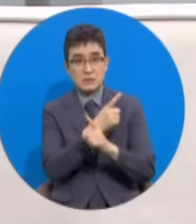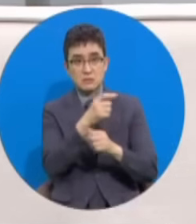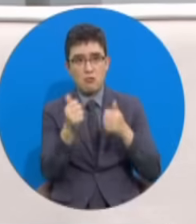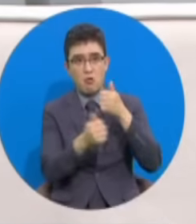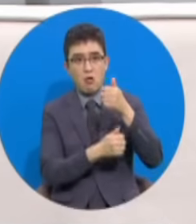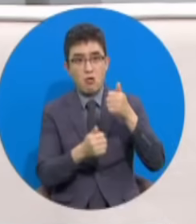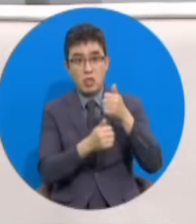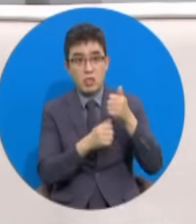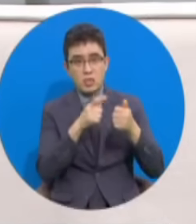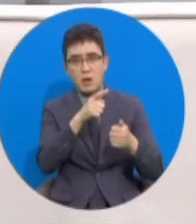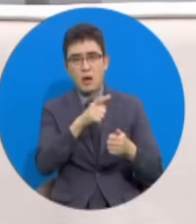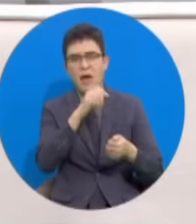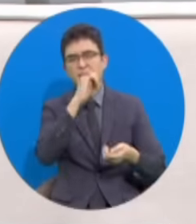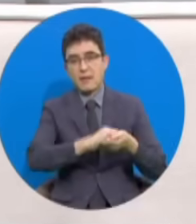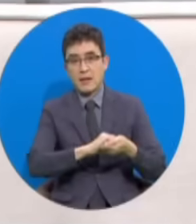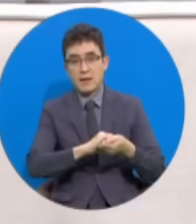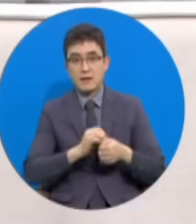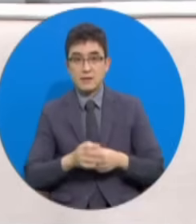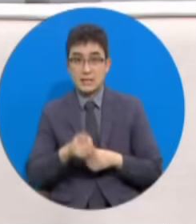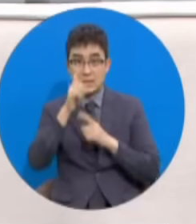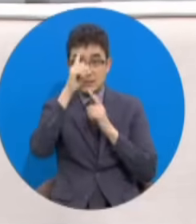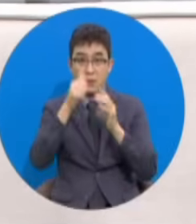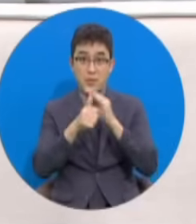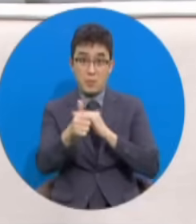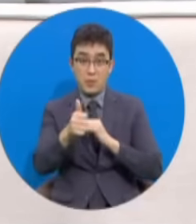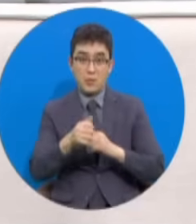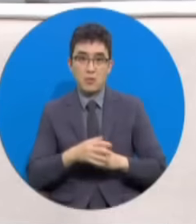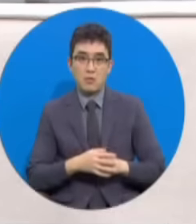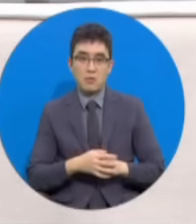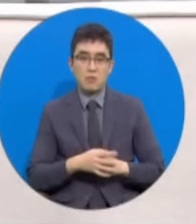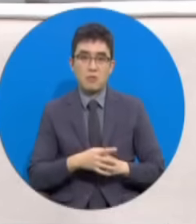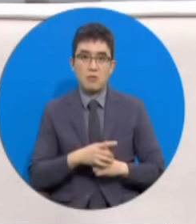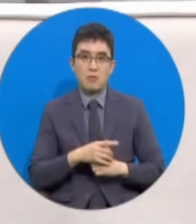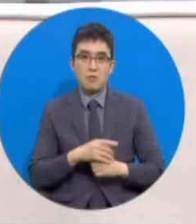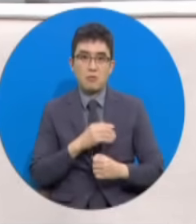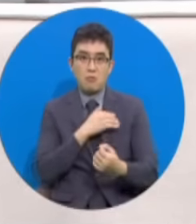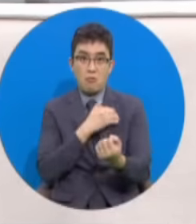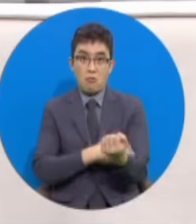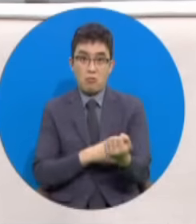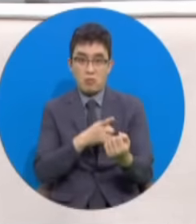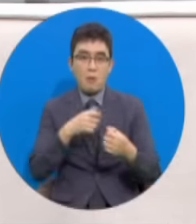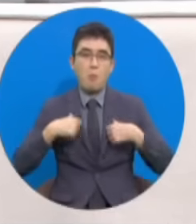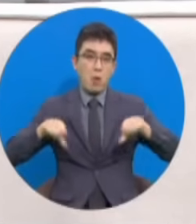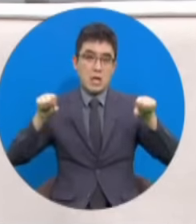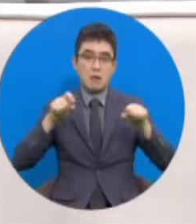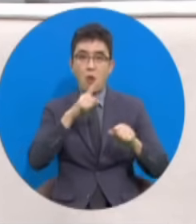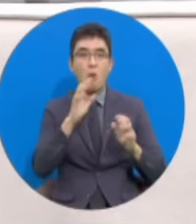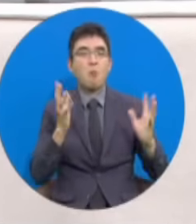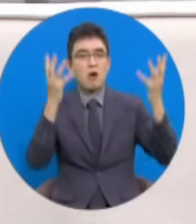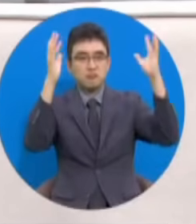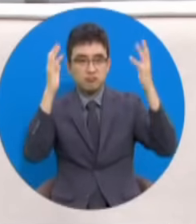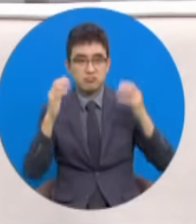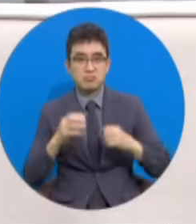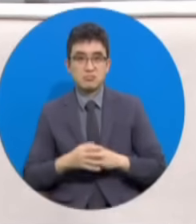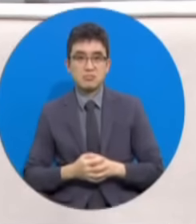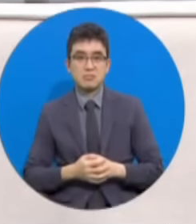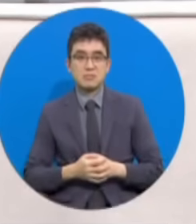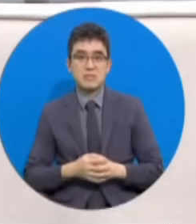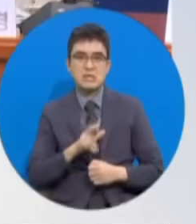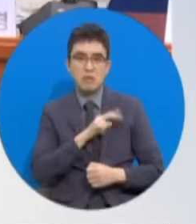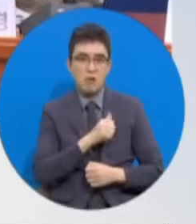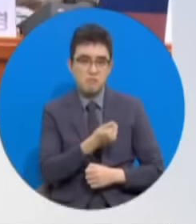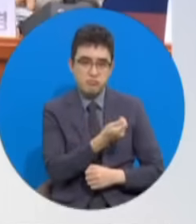대표가 교섭단체 연설에서 불체포 특권 포기하겠다 보니까 얼마나 박수를 쳤습니까? 서영규 의원, 안민석